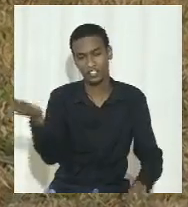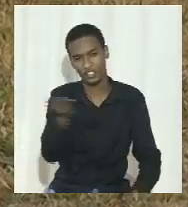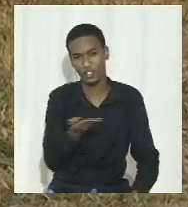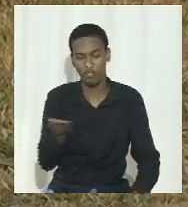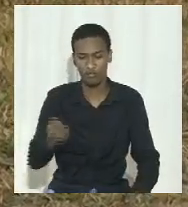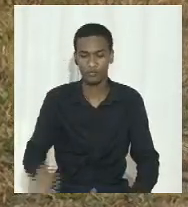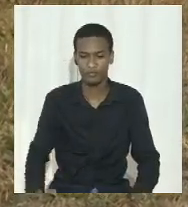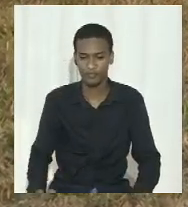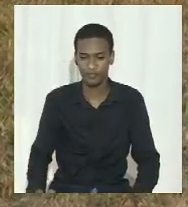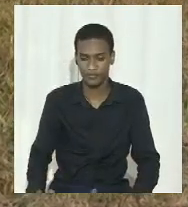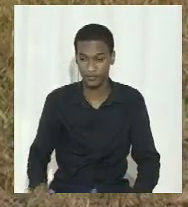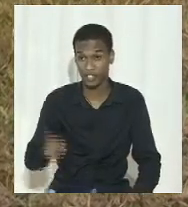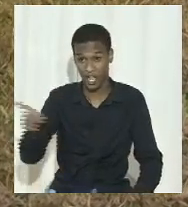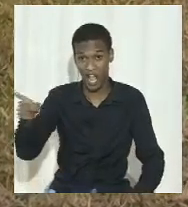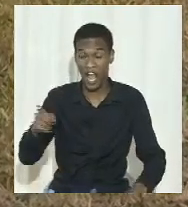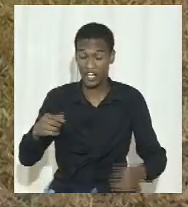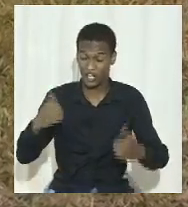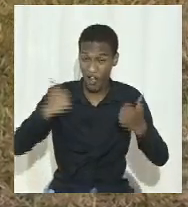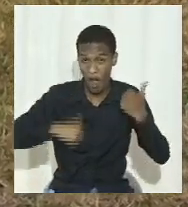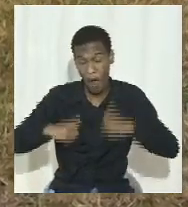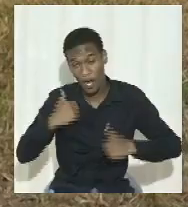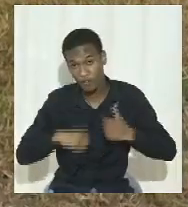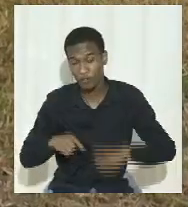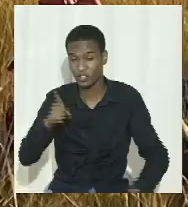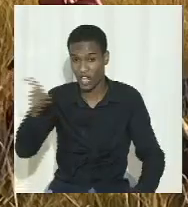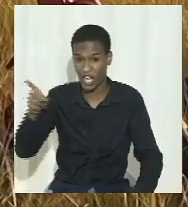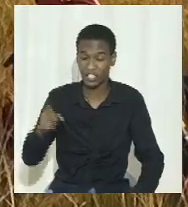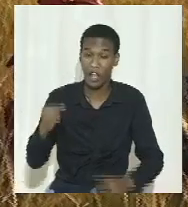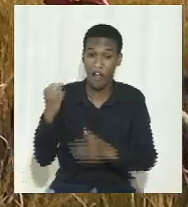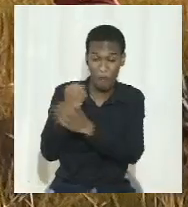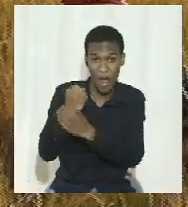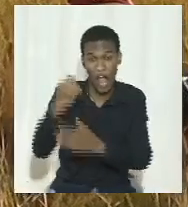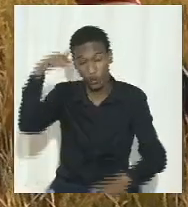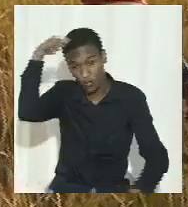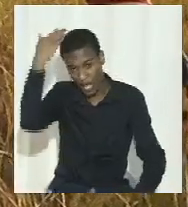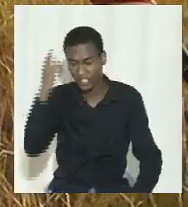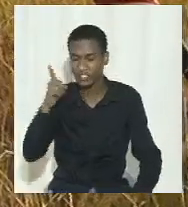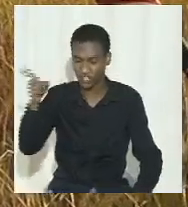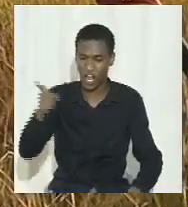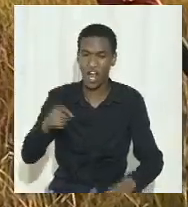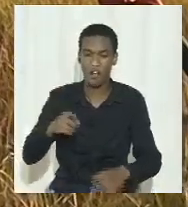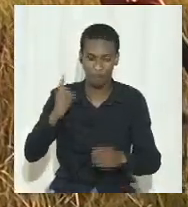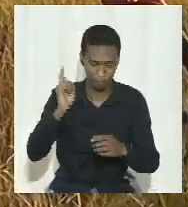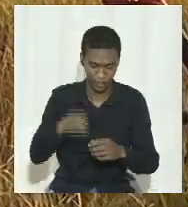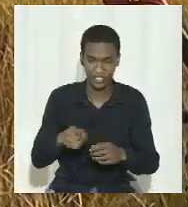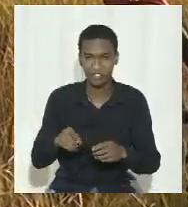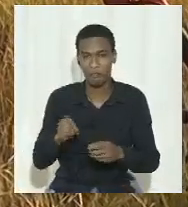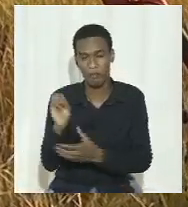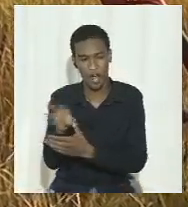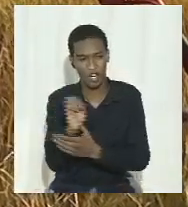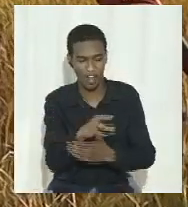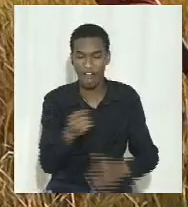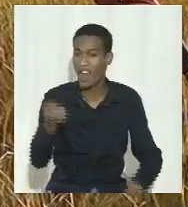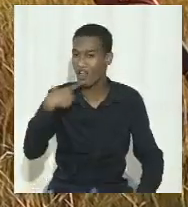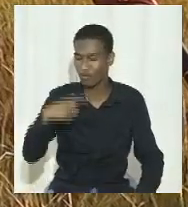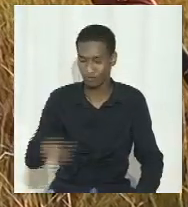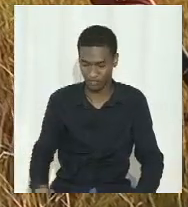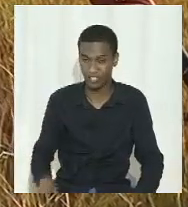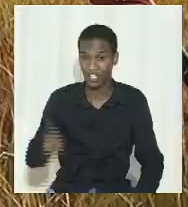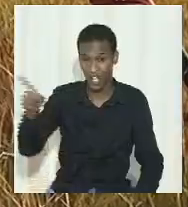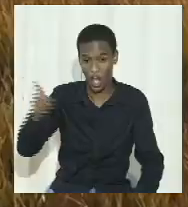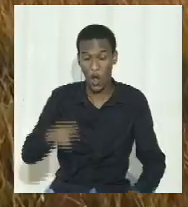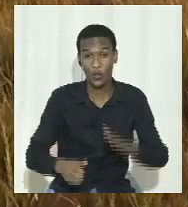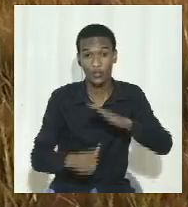famonoana valala ny kômina ambanivohitra Ambatolahy tonga nijery fotony zava-misy ny tale jeneralin'ny IFM niara-dia taminy